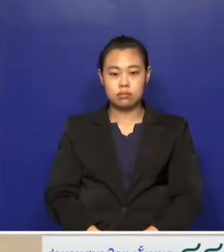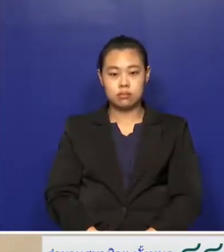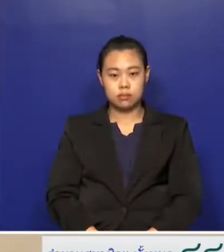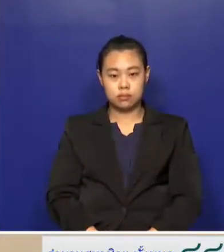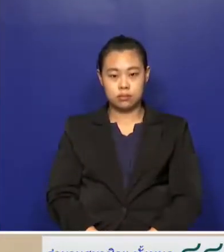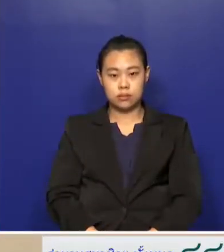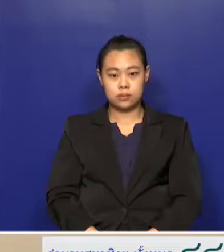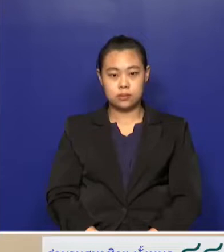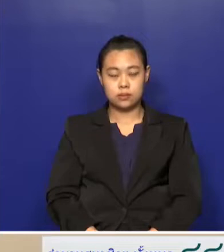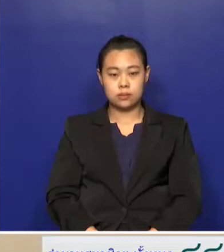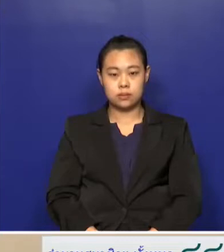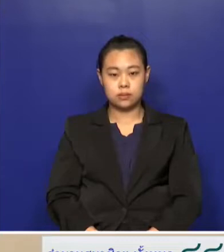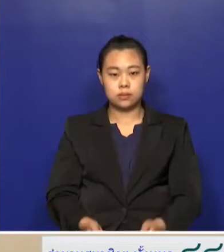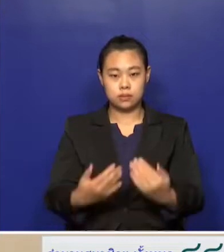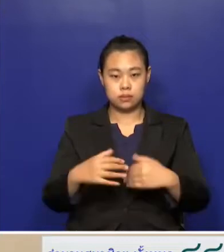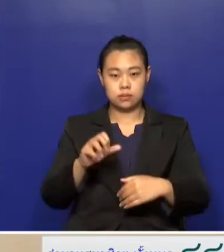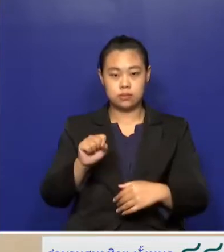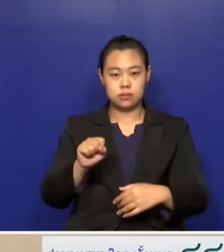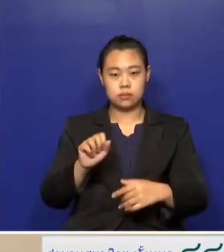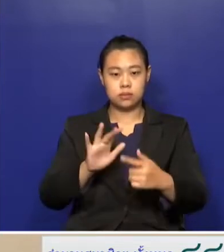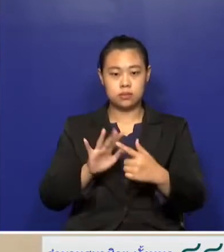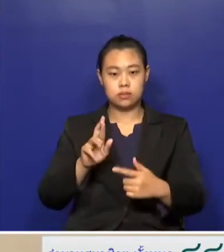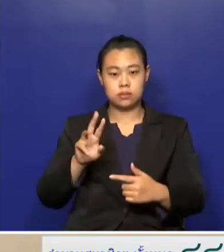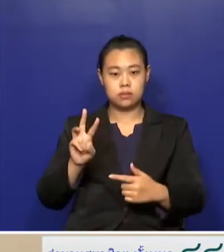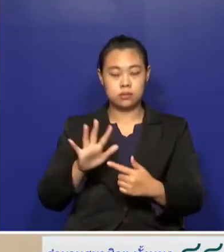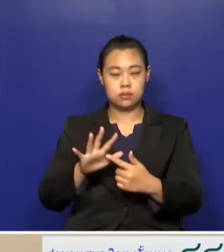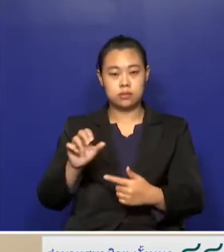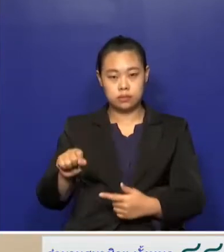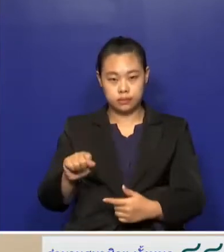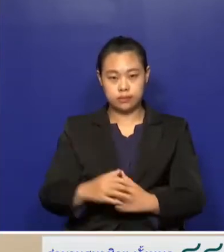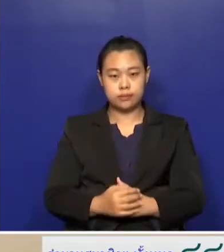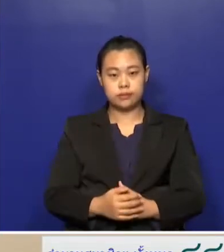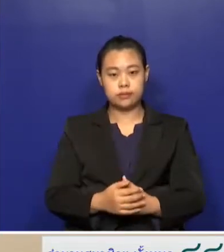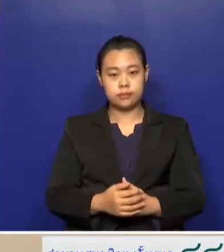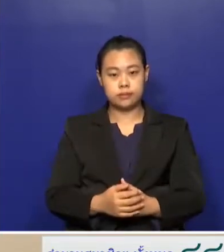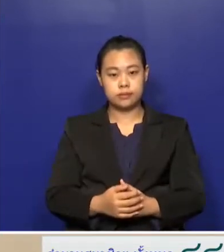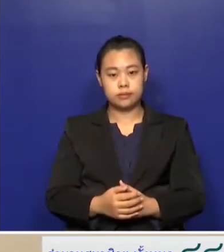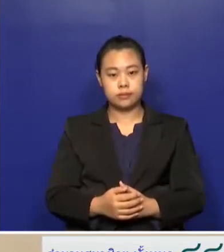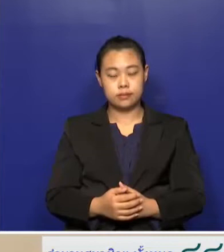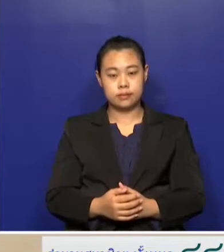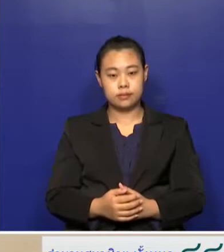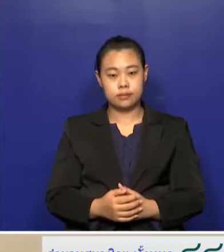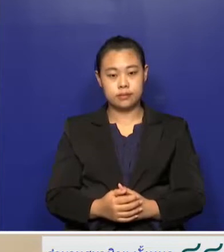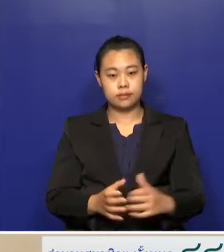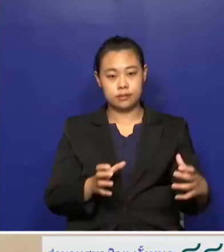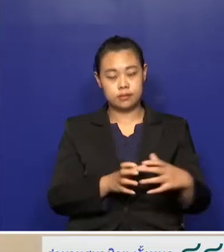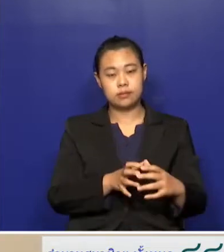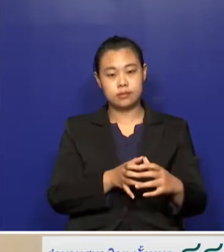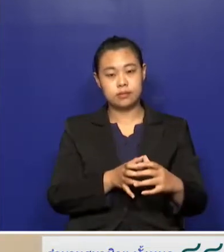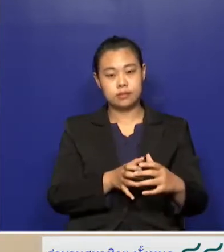ท่านสุดท้ายนะครับรองศาสตราจารย์สุรวาททองบุประเดี๋ยวกรรมการเจ้าหน้าที่กรุณาเตรียมชี้แจงนะครับขอเชิญ